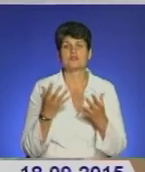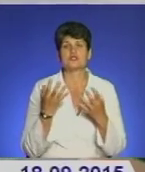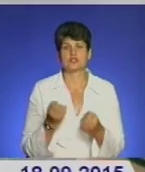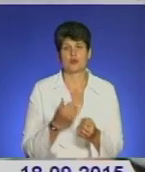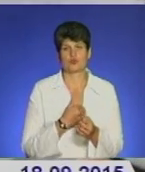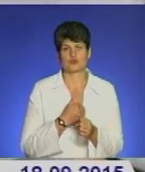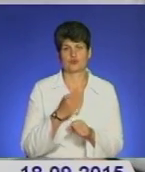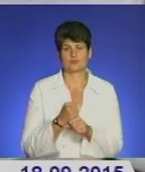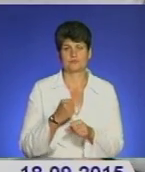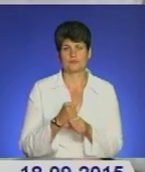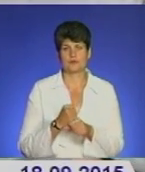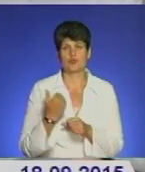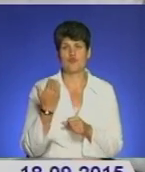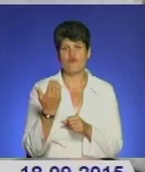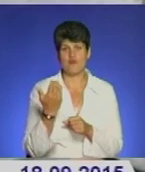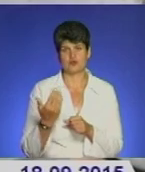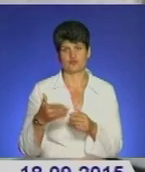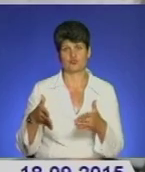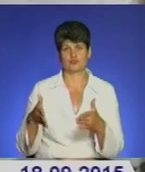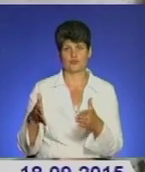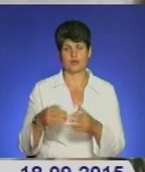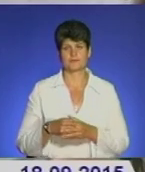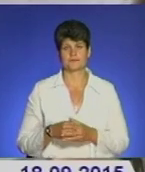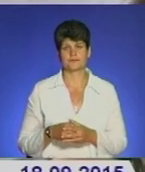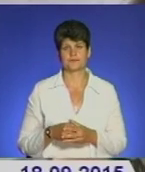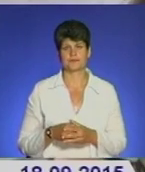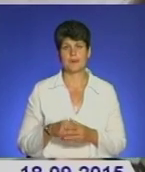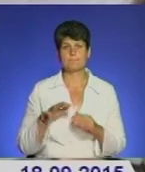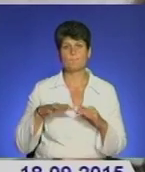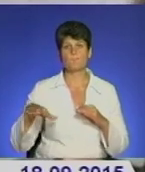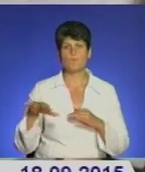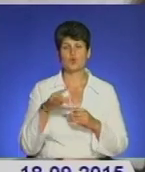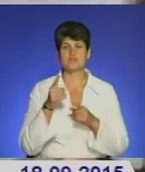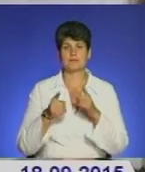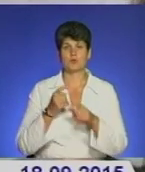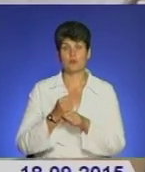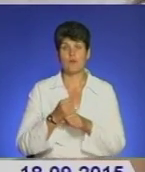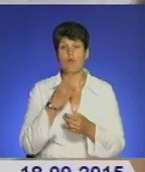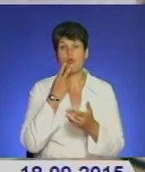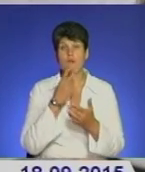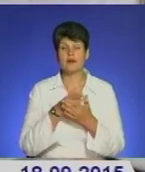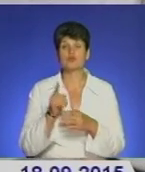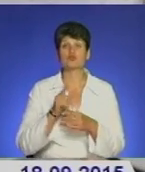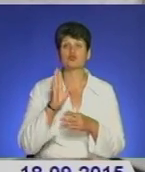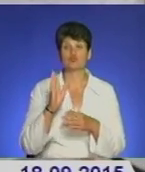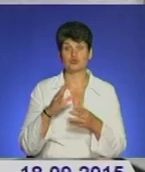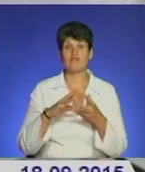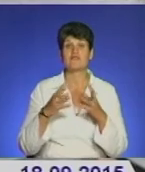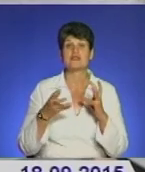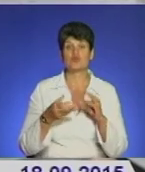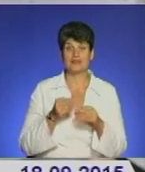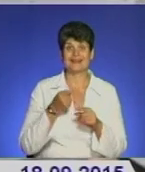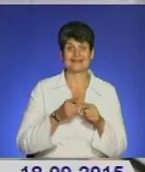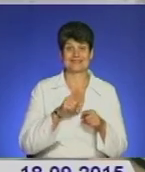щоб з'явилося у вашому дворі? Ну, площадки переробляються, побачимо, що буде в результаті тих